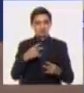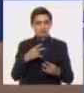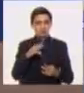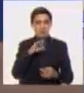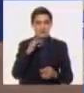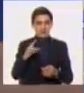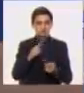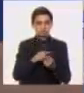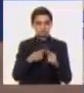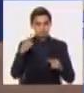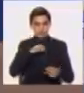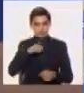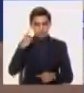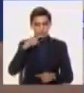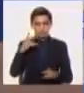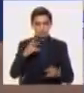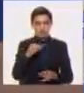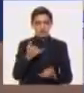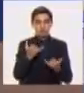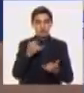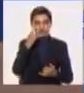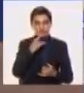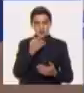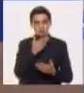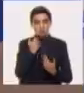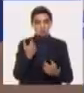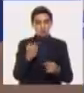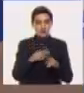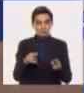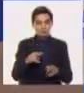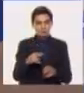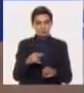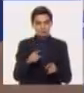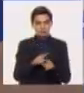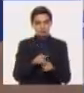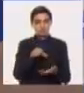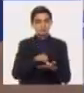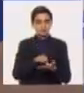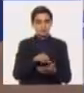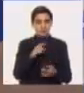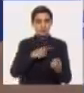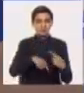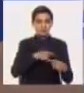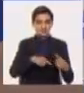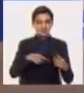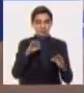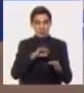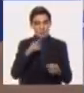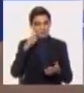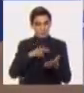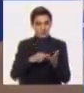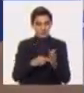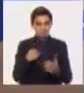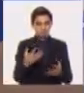бағдарлама бойынша біз бүгін таңда Қазақстанда жоқ өндіріске қатысты бизнестің жобаларын